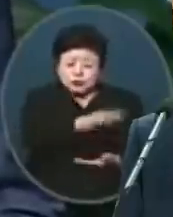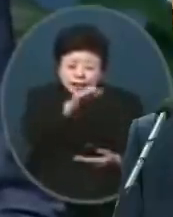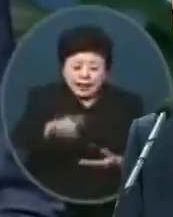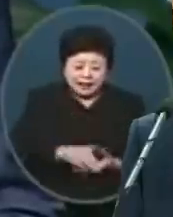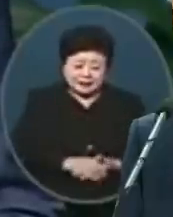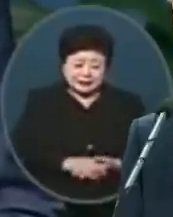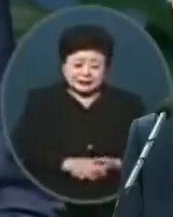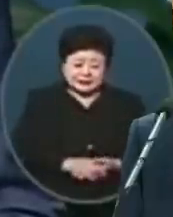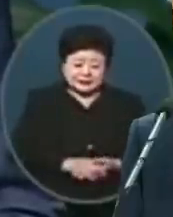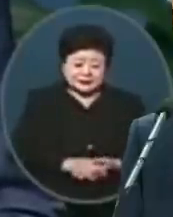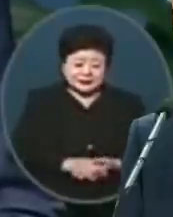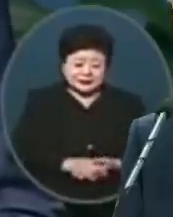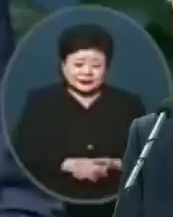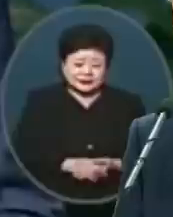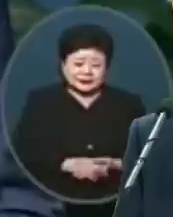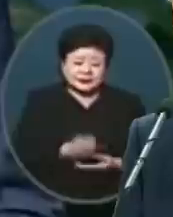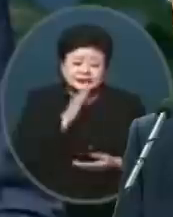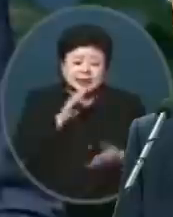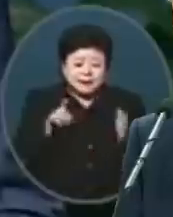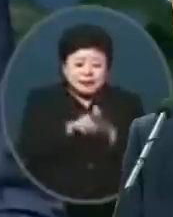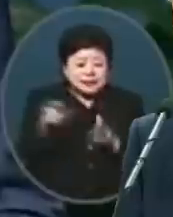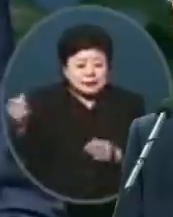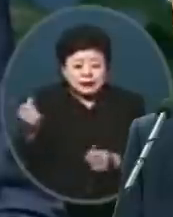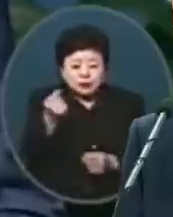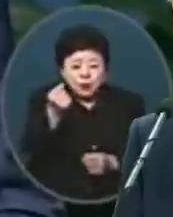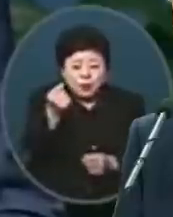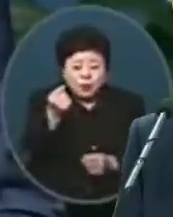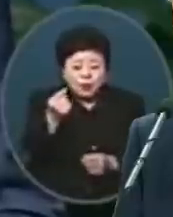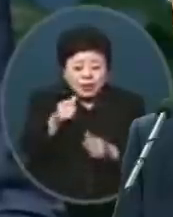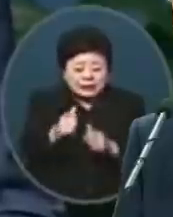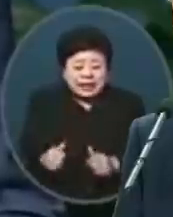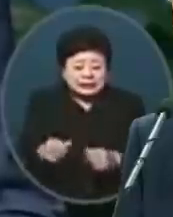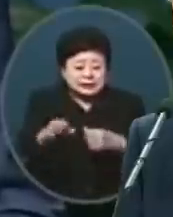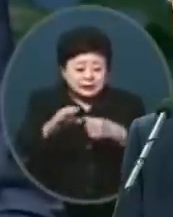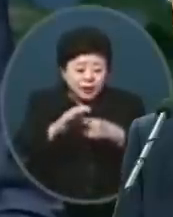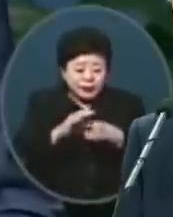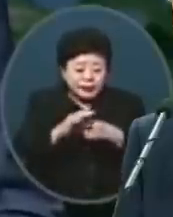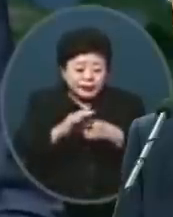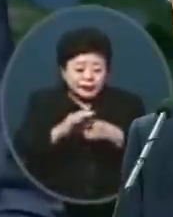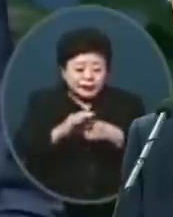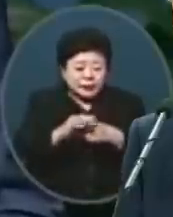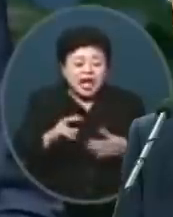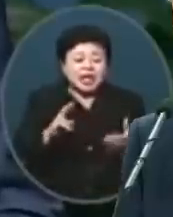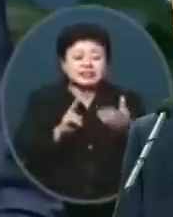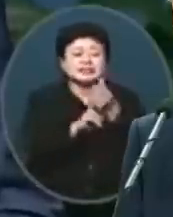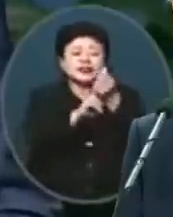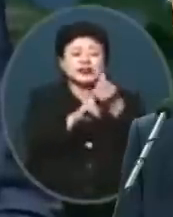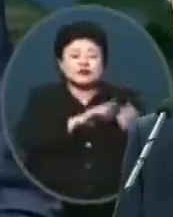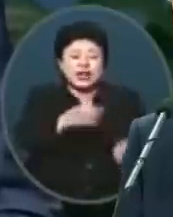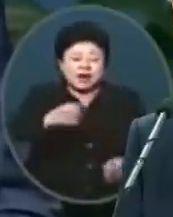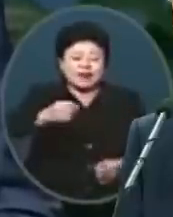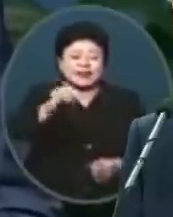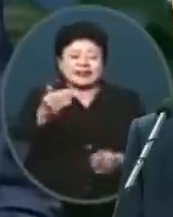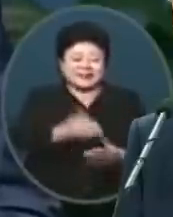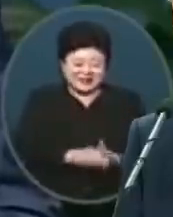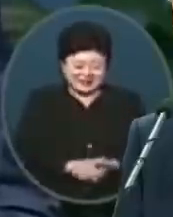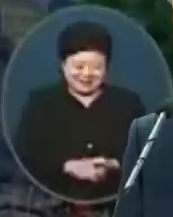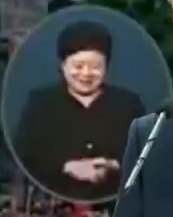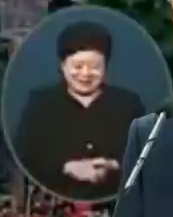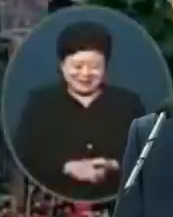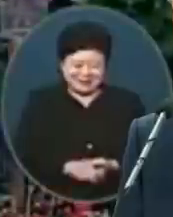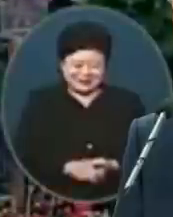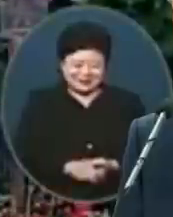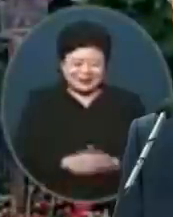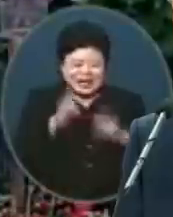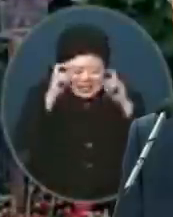우리가 참 믿음을 갖고 따르면 이런 기적이 우리의 것이 되는 것입니다. 우리는